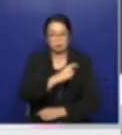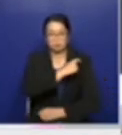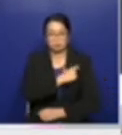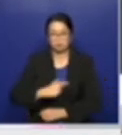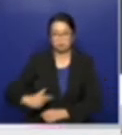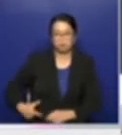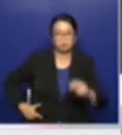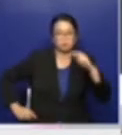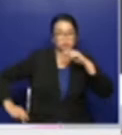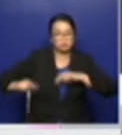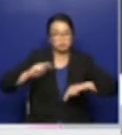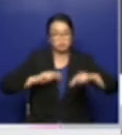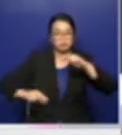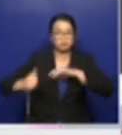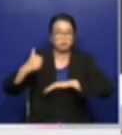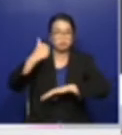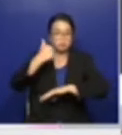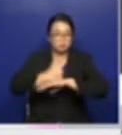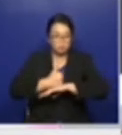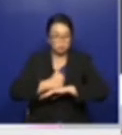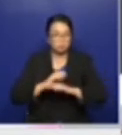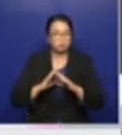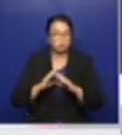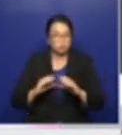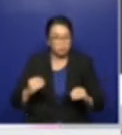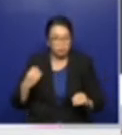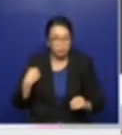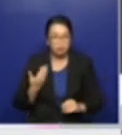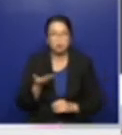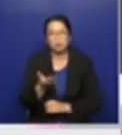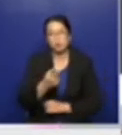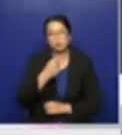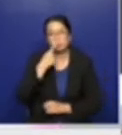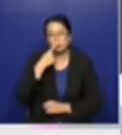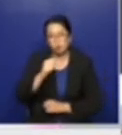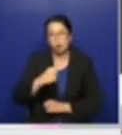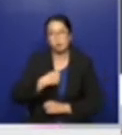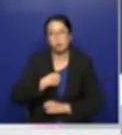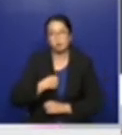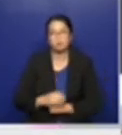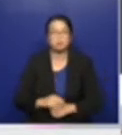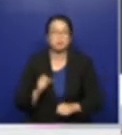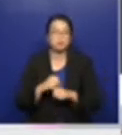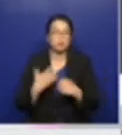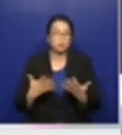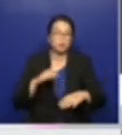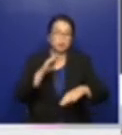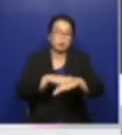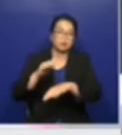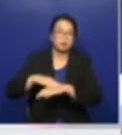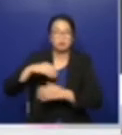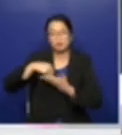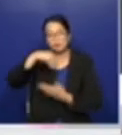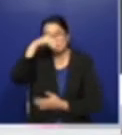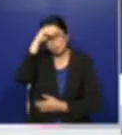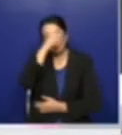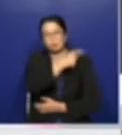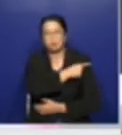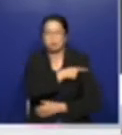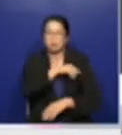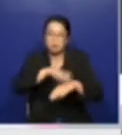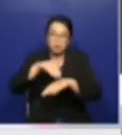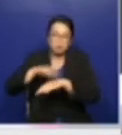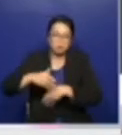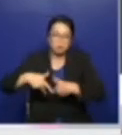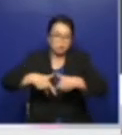ากษัตริย์ทรงเป็นประมุขตอบผมหน่อยได้ไหมฮะท่านจะทำยังไงกับข้อเรียกร้องของนักศึกษาปัญญา